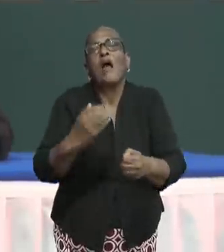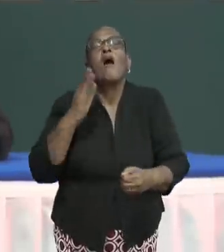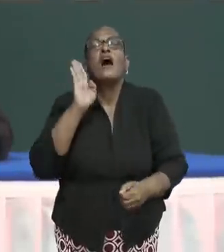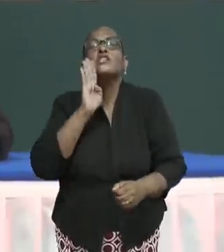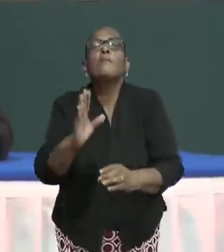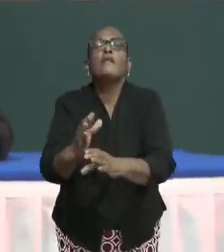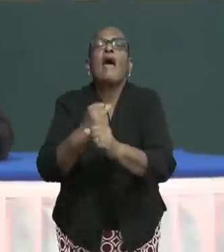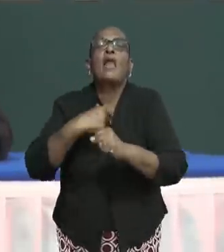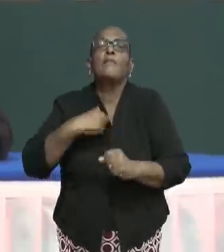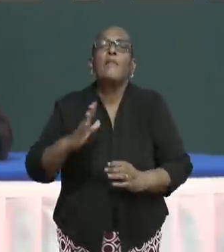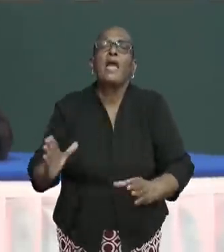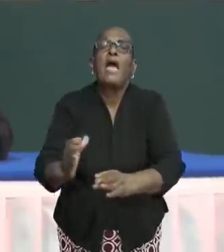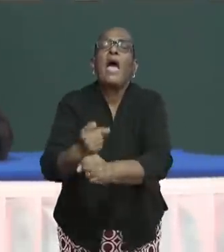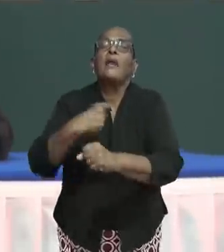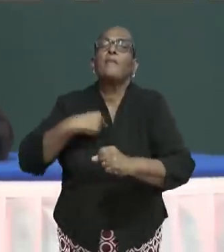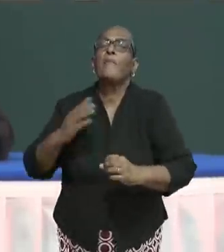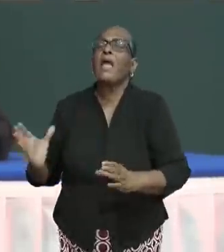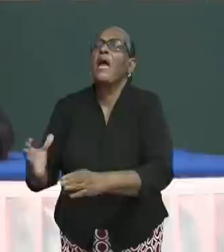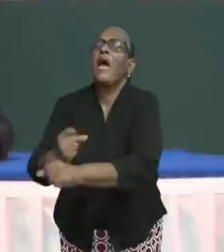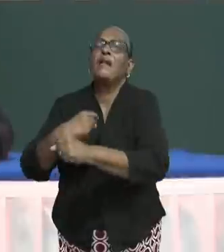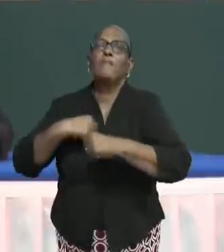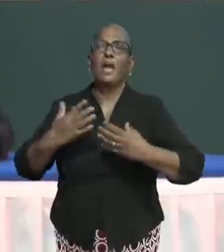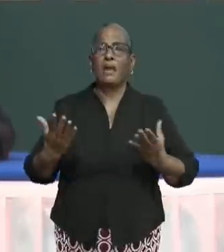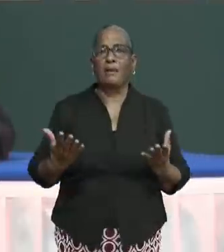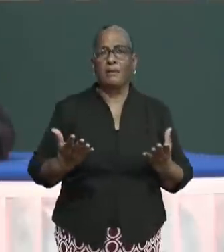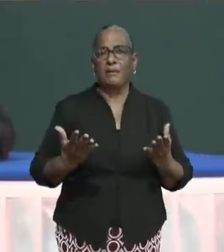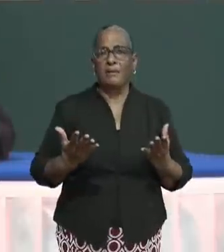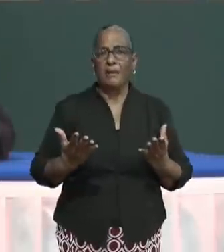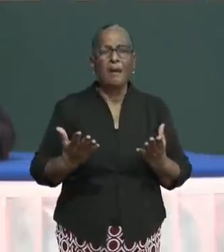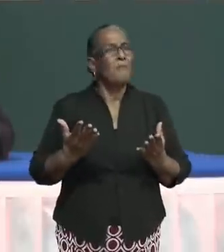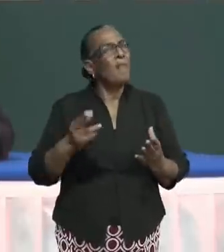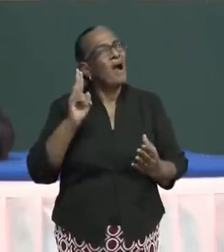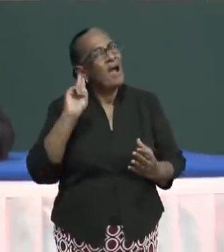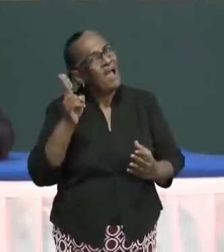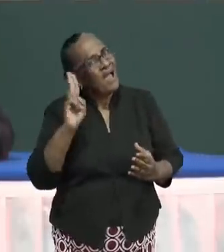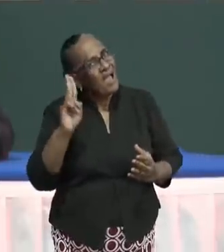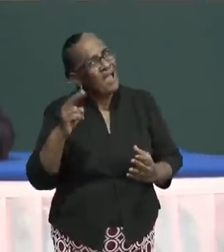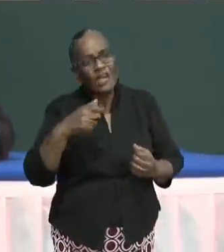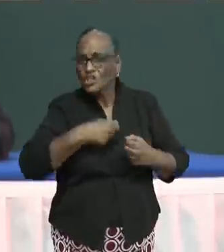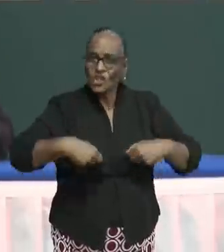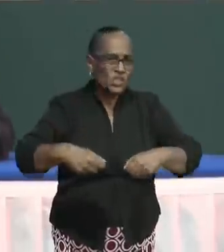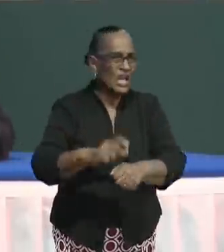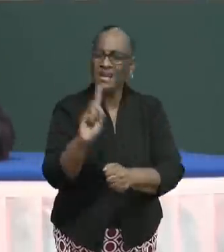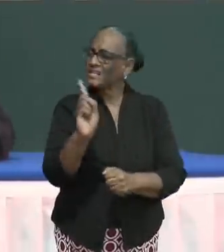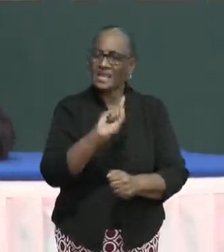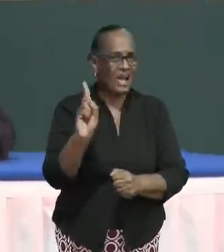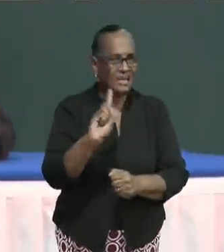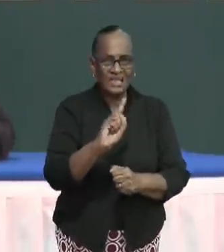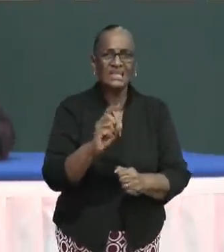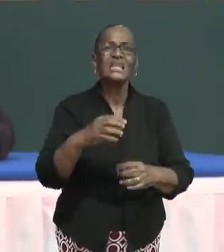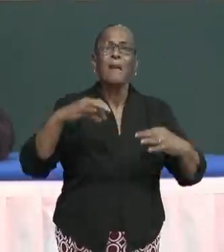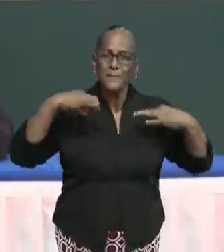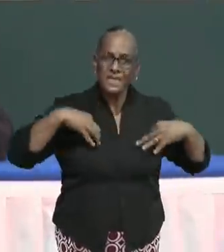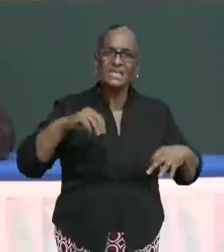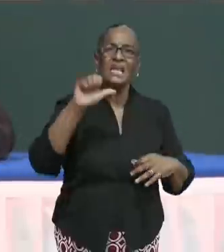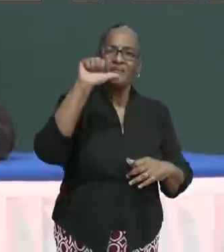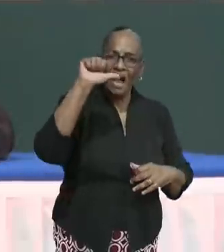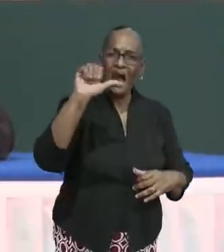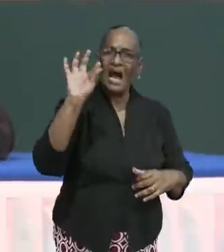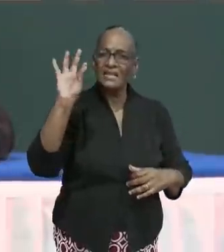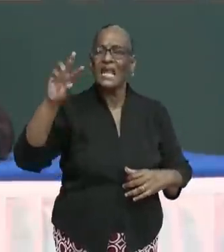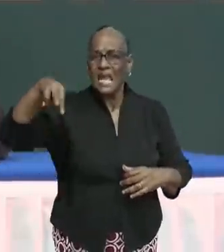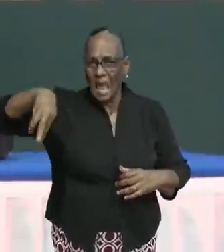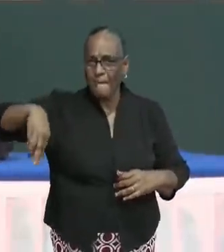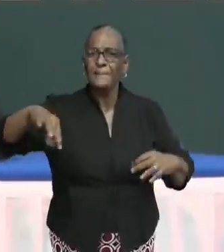hoe het daarmee staat. En het is echt iets van het ministerie van Arbeid. En de mensen die zich alsnog willen